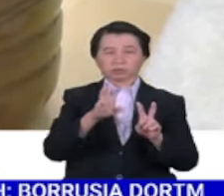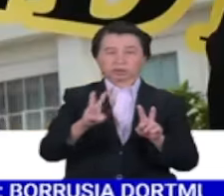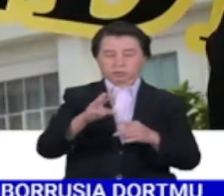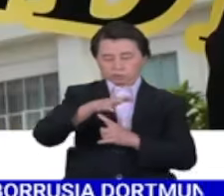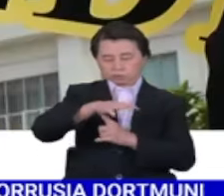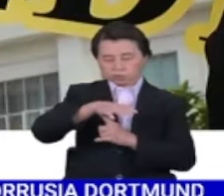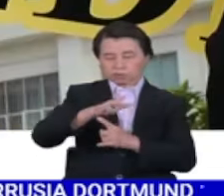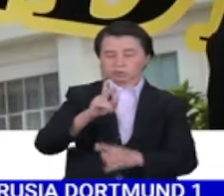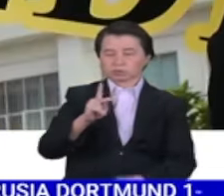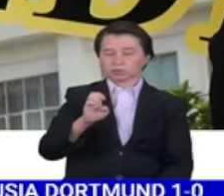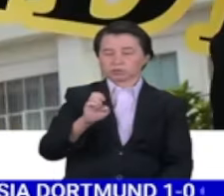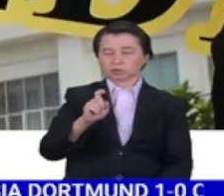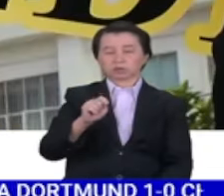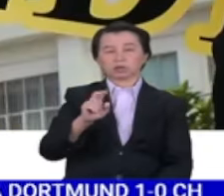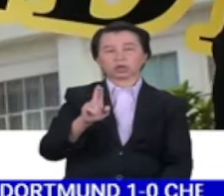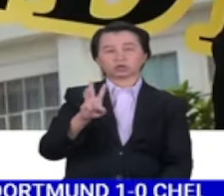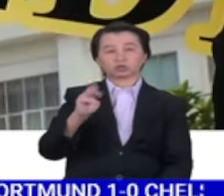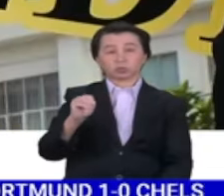daun kentung